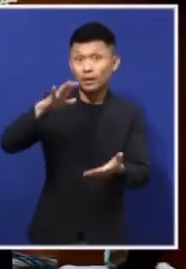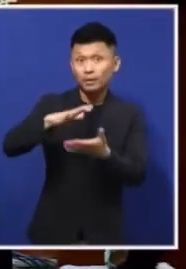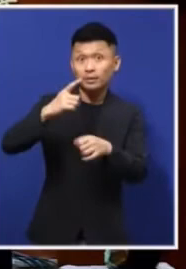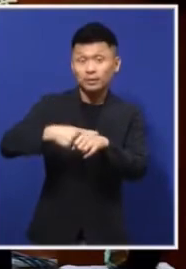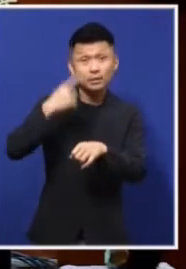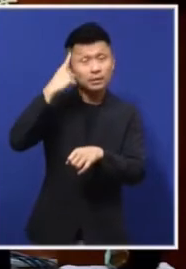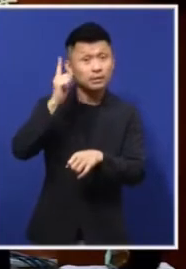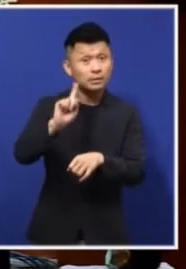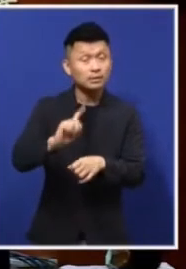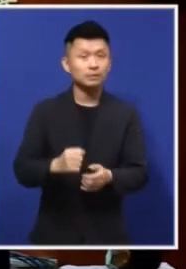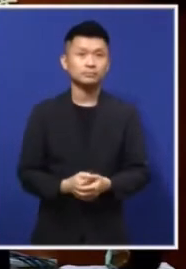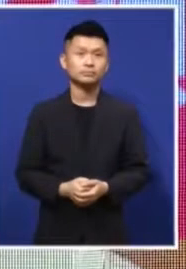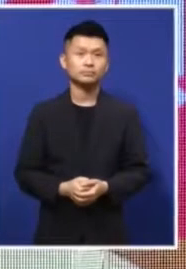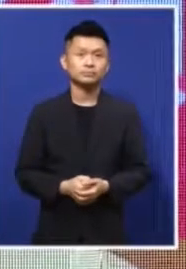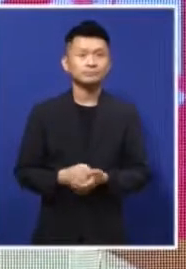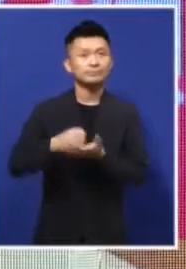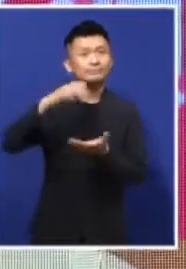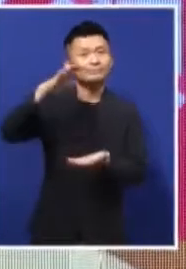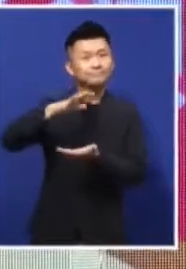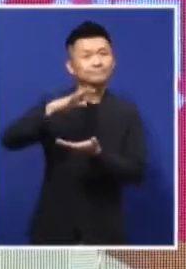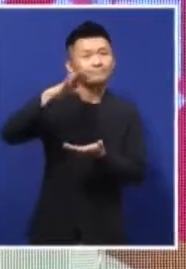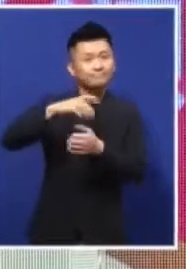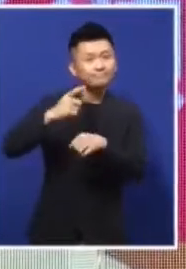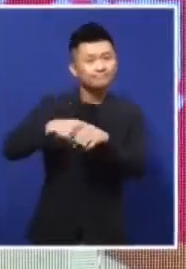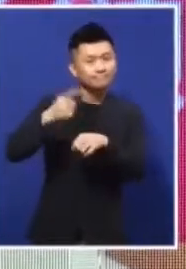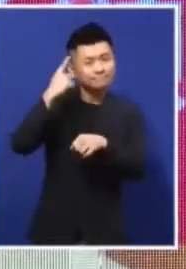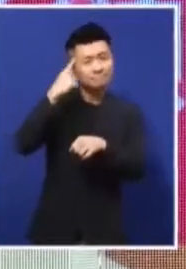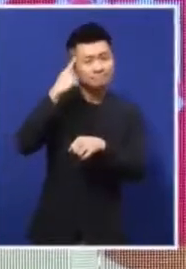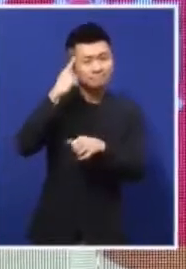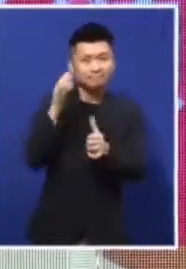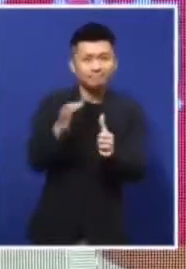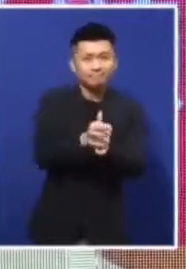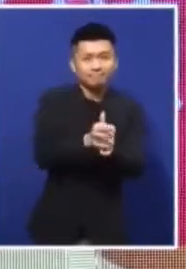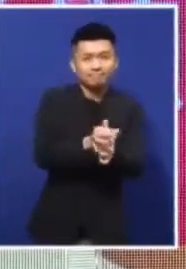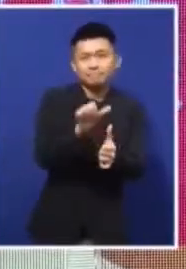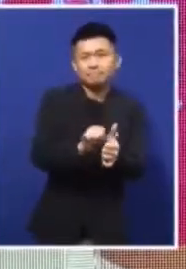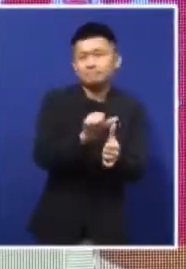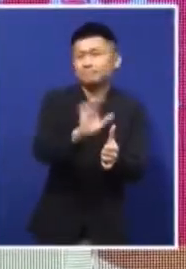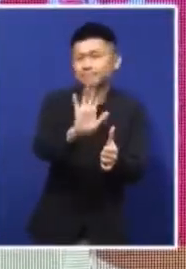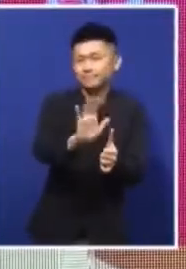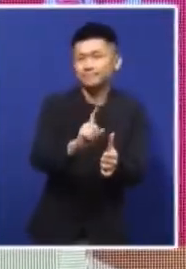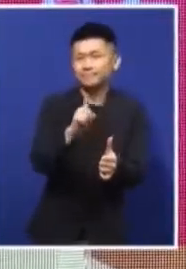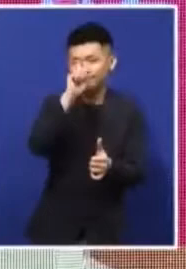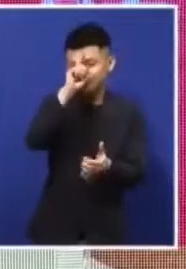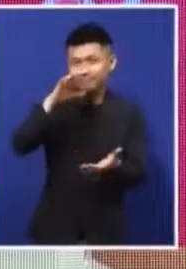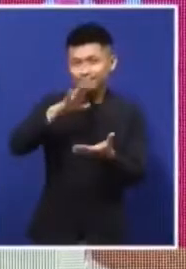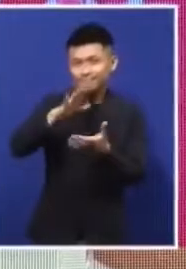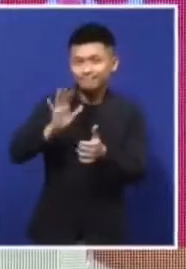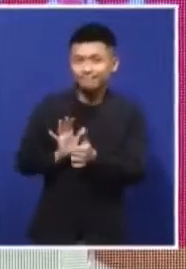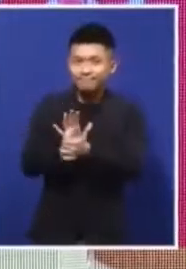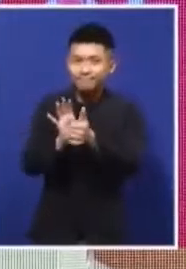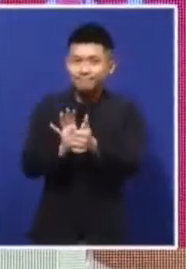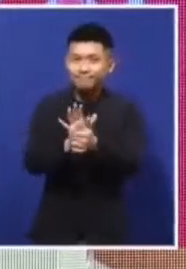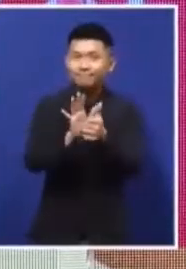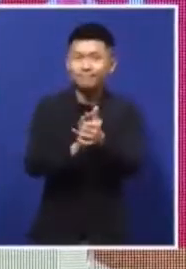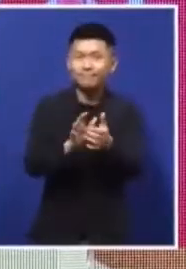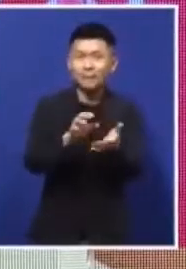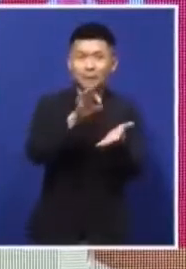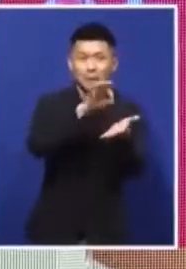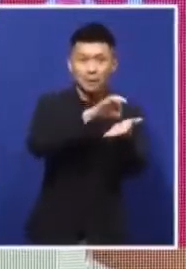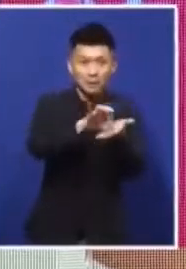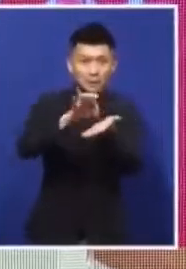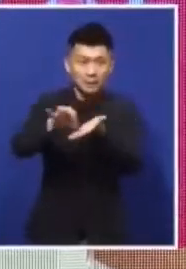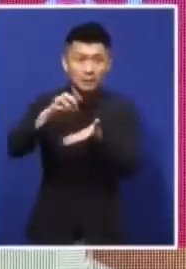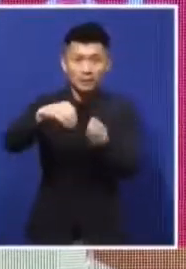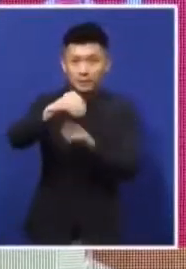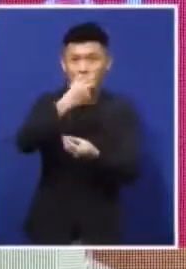我想以一个弹性的方式来思考我们的整个活动的一个推动，那让这样 的活动有更好用更刺激的一个情形来处